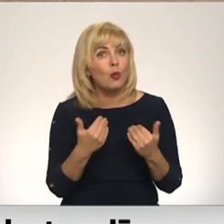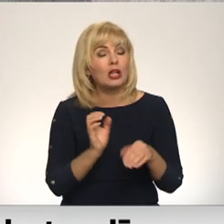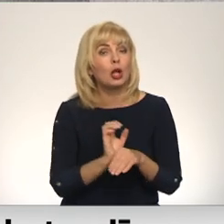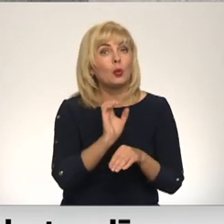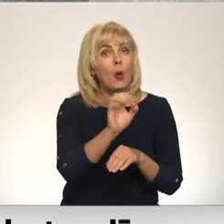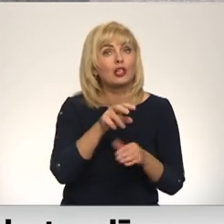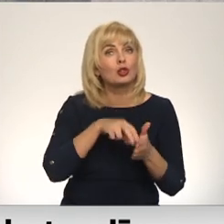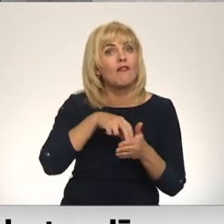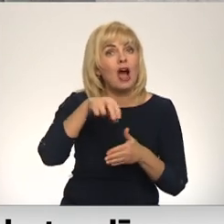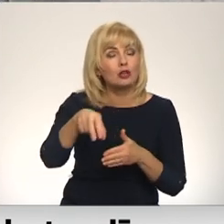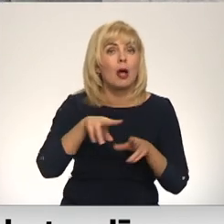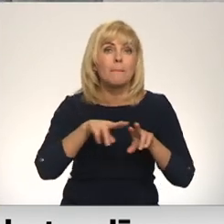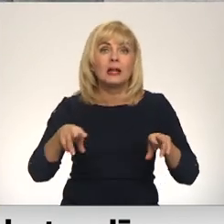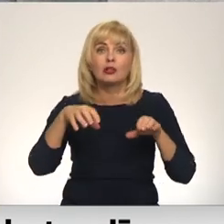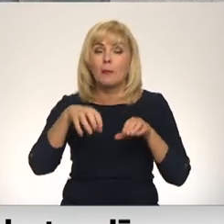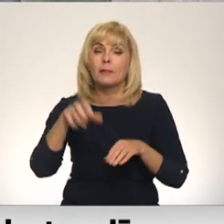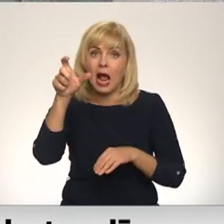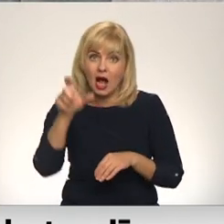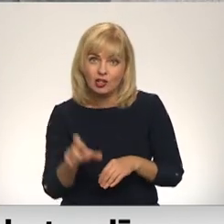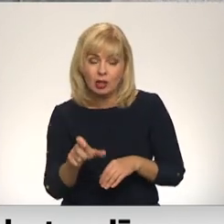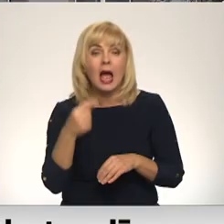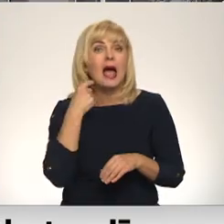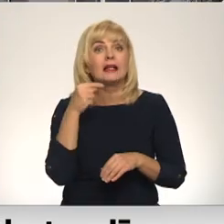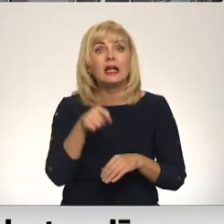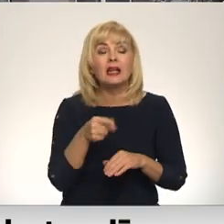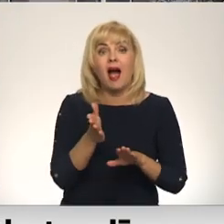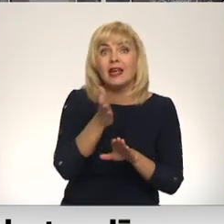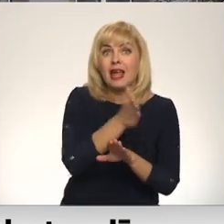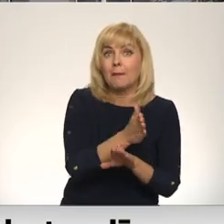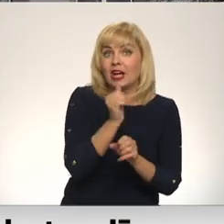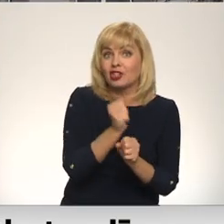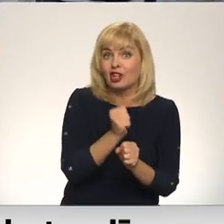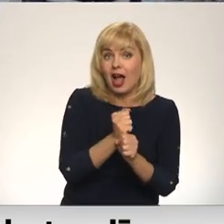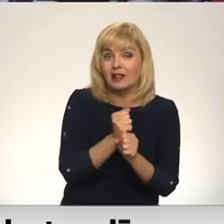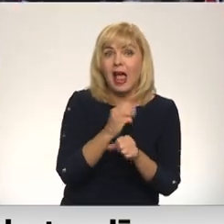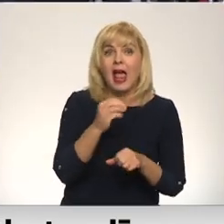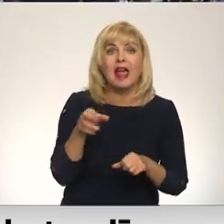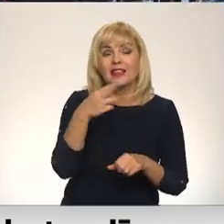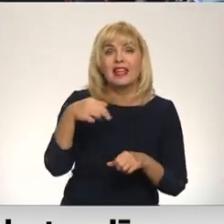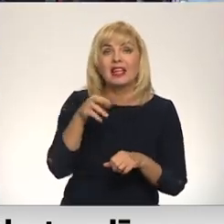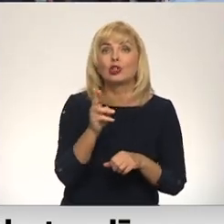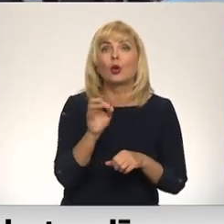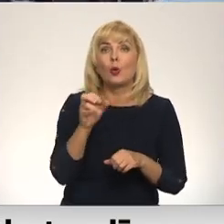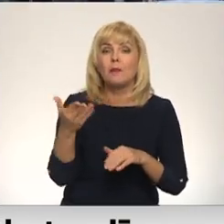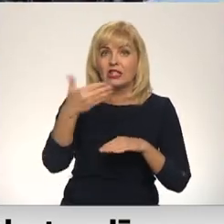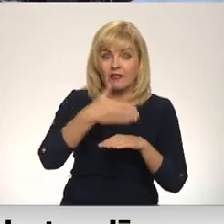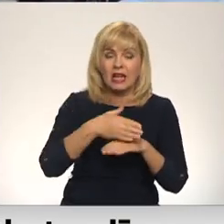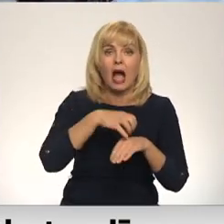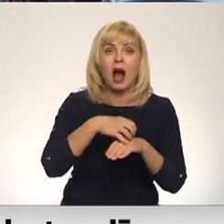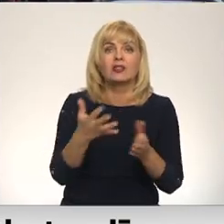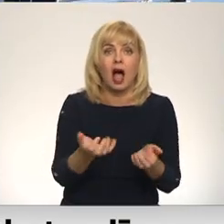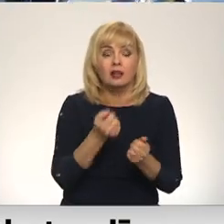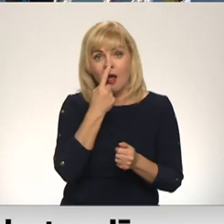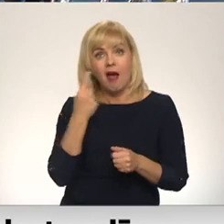nosūtīta vēstule ministru prezidentam. Tikmēr Rīgā iepriekš strādājušās Edītas Krūmiņas vietā ārsti atrasta